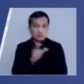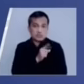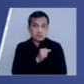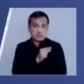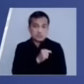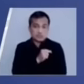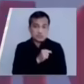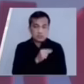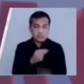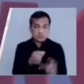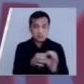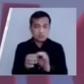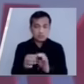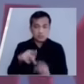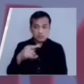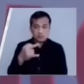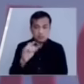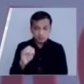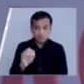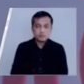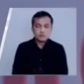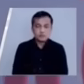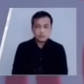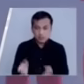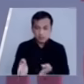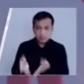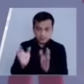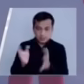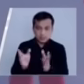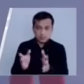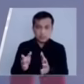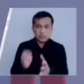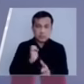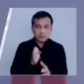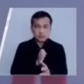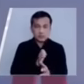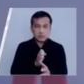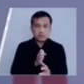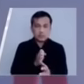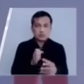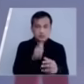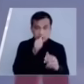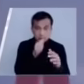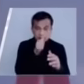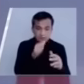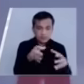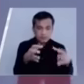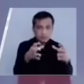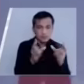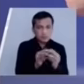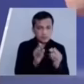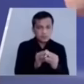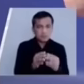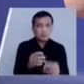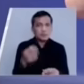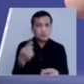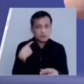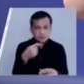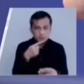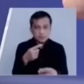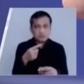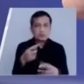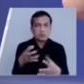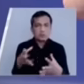iligal na Pugo at ng pagbigyan sa hing niyang executive session sinabi ng isang senador na may napala sila rito humarap din